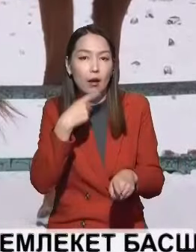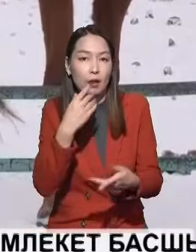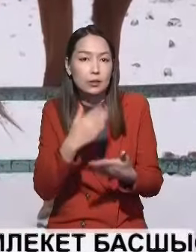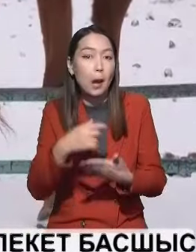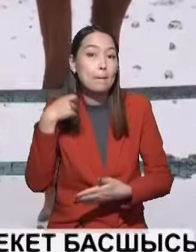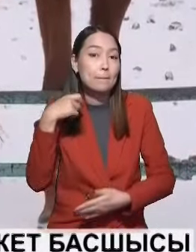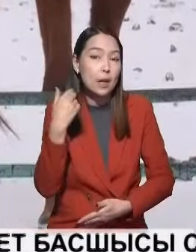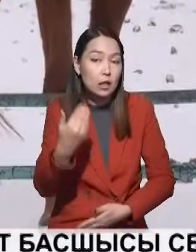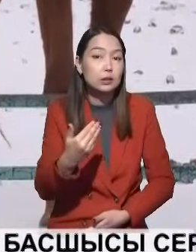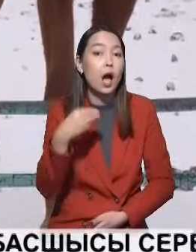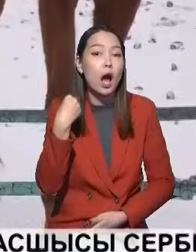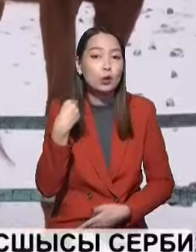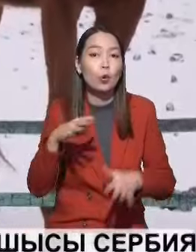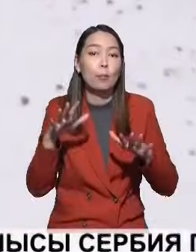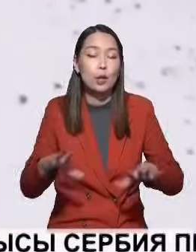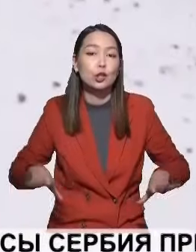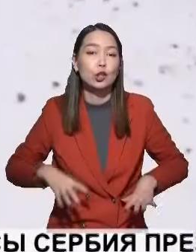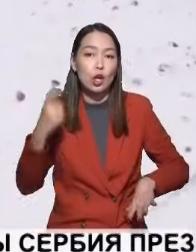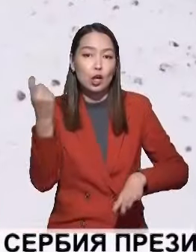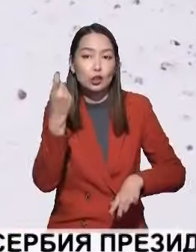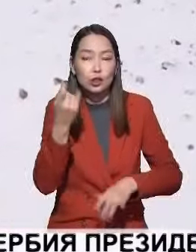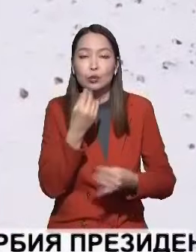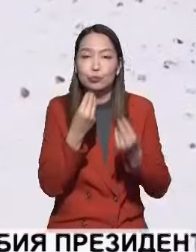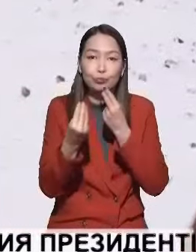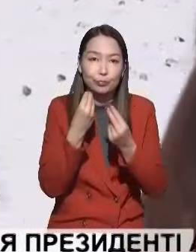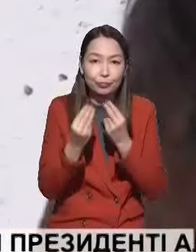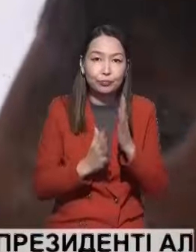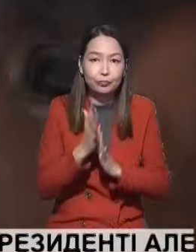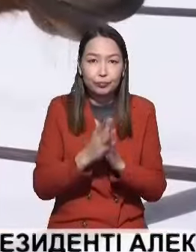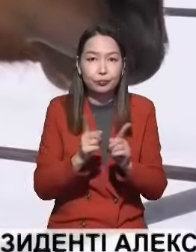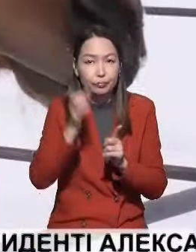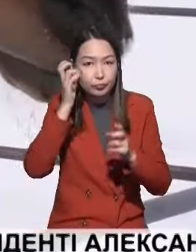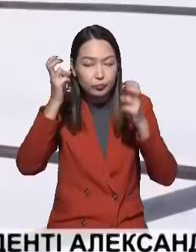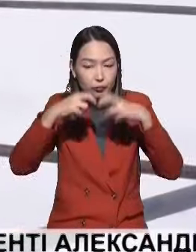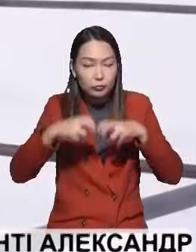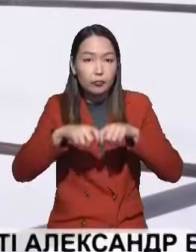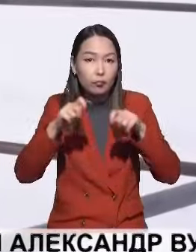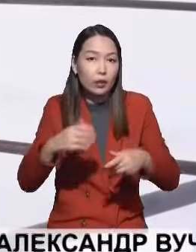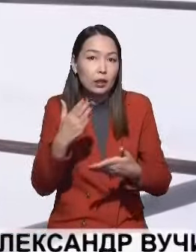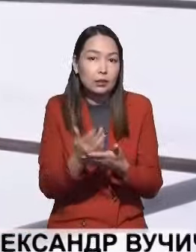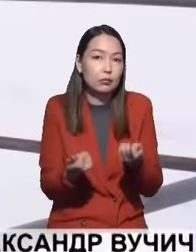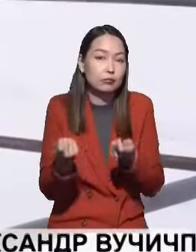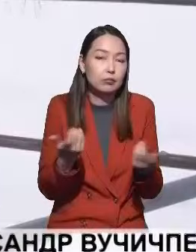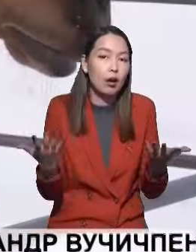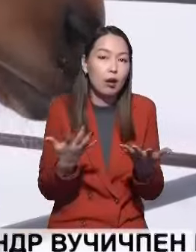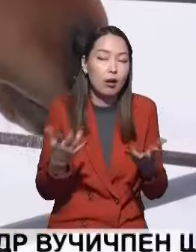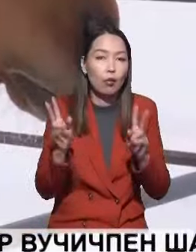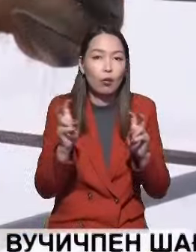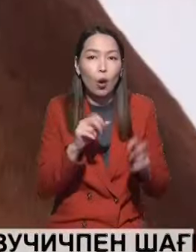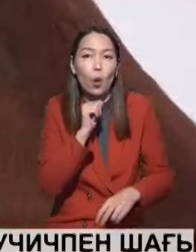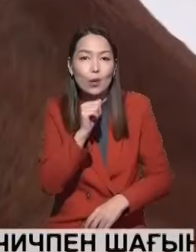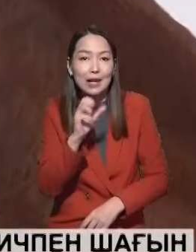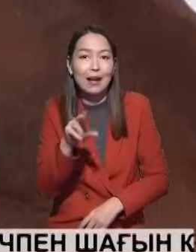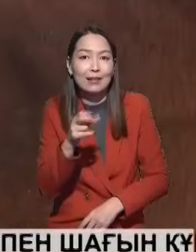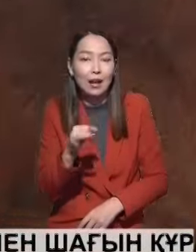орай, Ақтөбеде жылқы шаруашылығы және жемшөп өндіру ғылыми зерттеу институты құрылды. Осылайша жергілікті Қостанай, Адай және